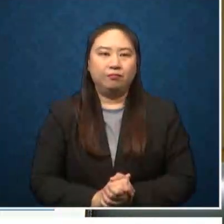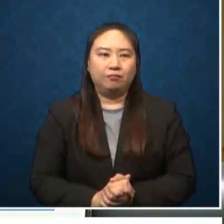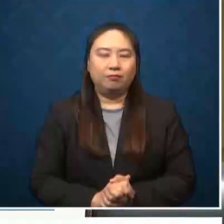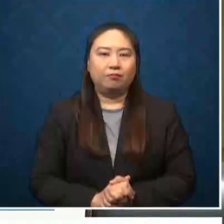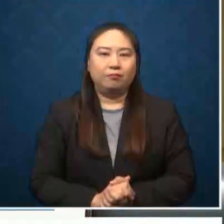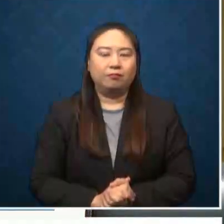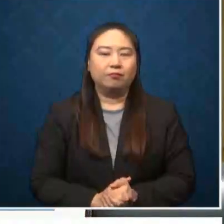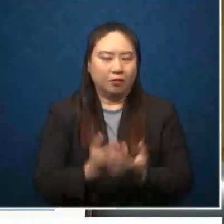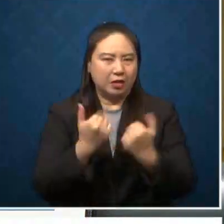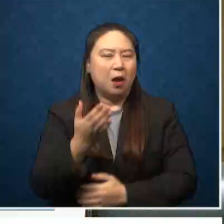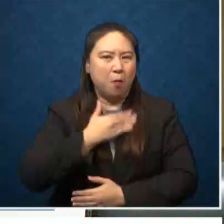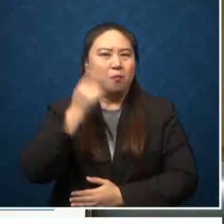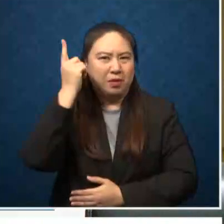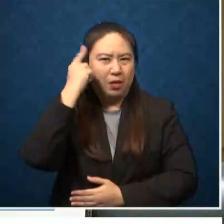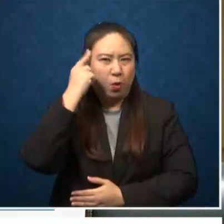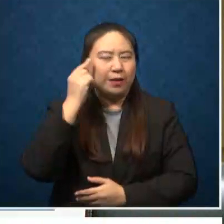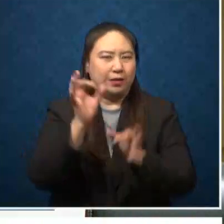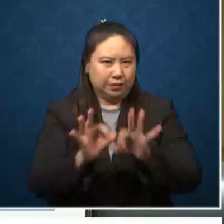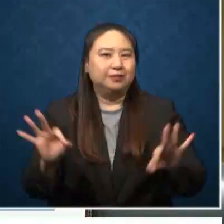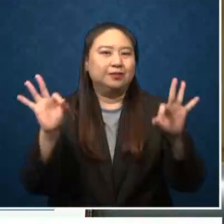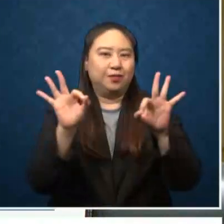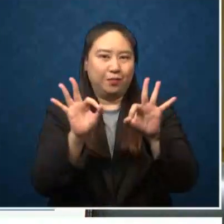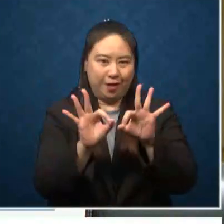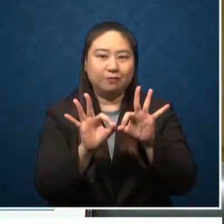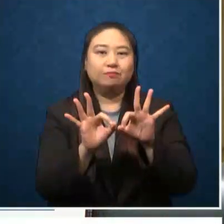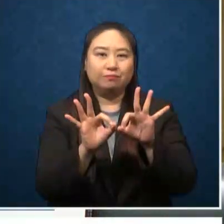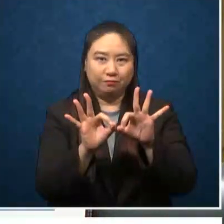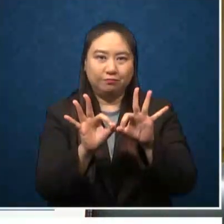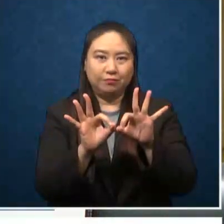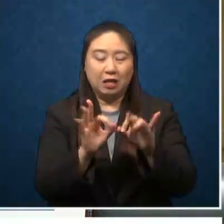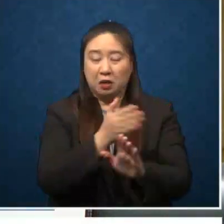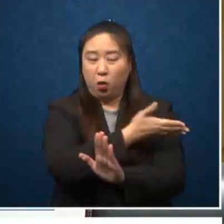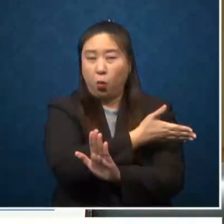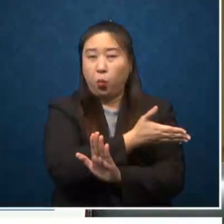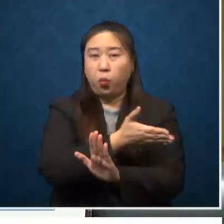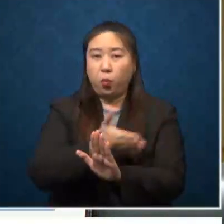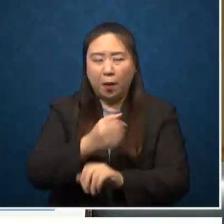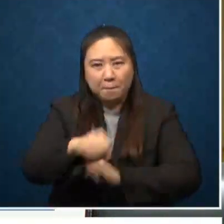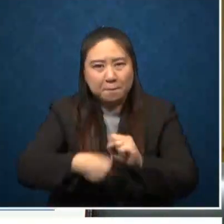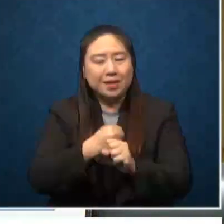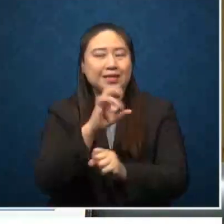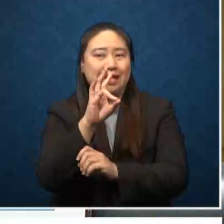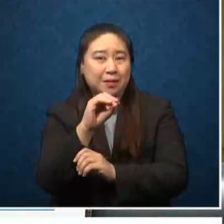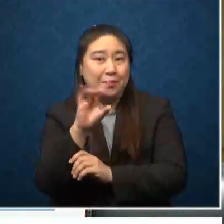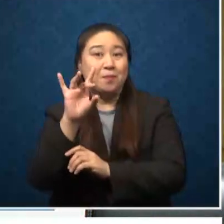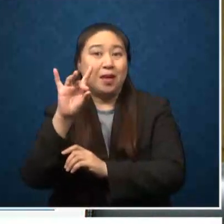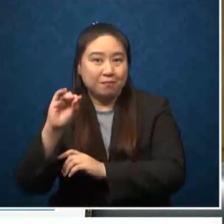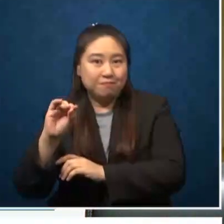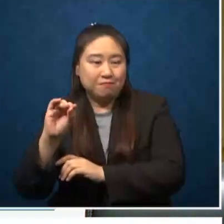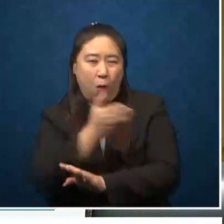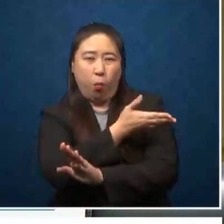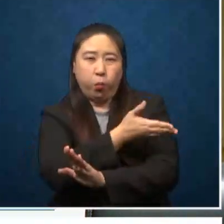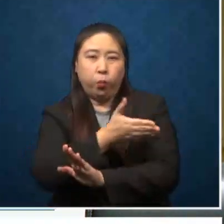2ที่ผมคิดว่ามีความสำคัญตลอดระยะเวลาที่ผ่านมา 70-80ปีเราจะเห็น